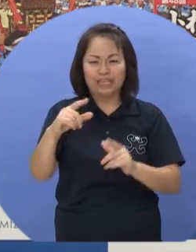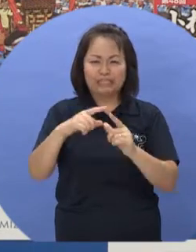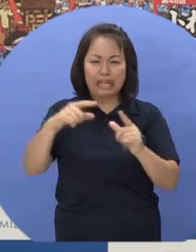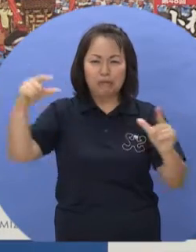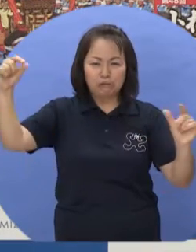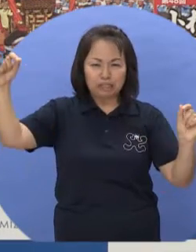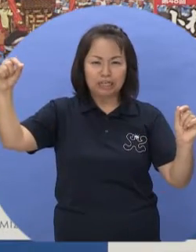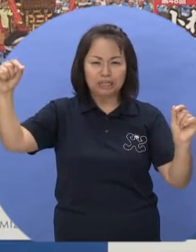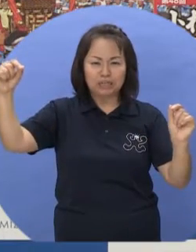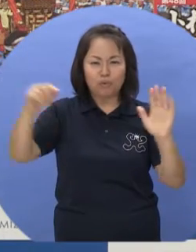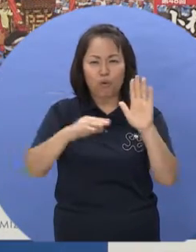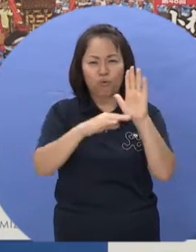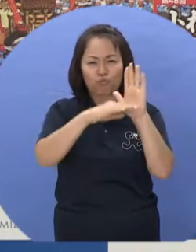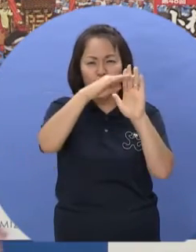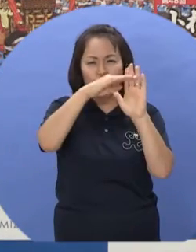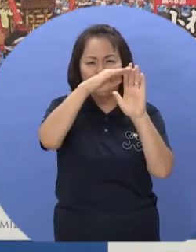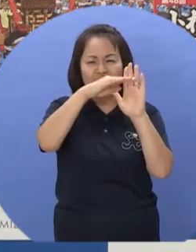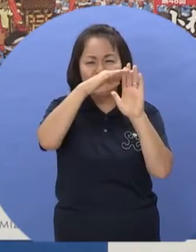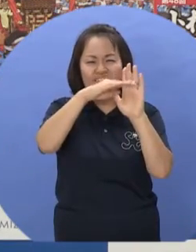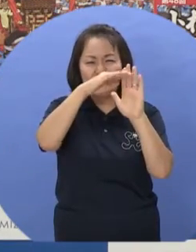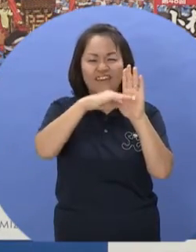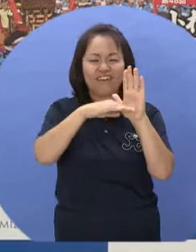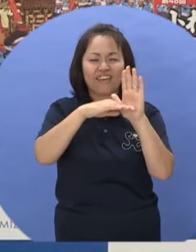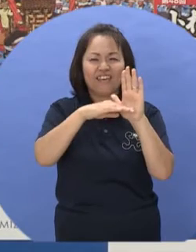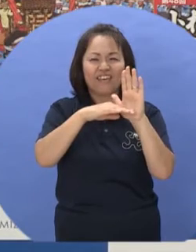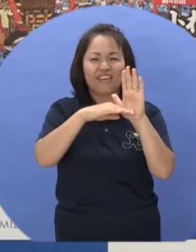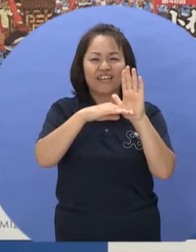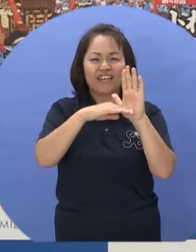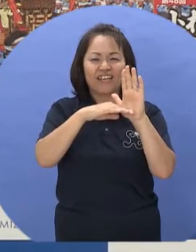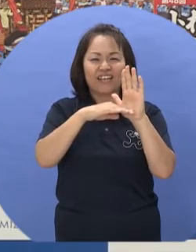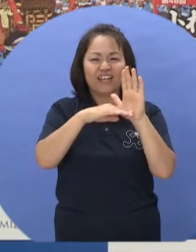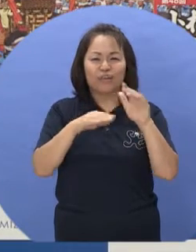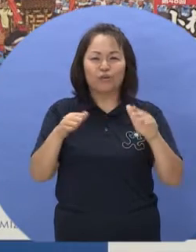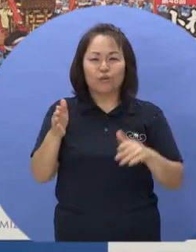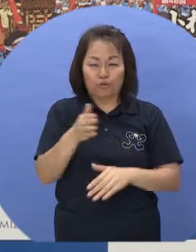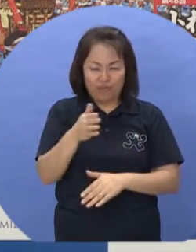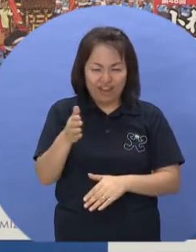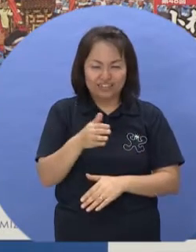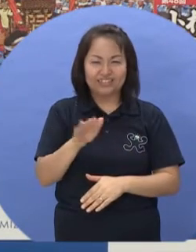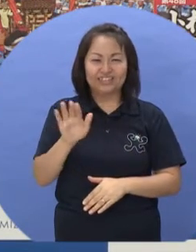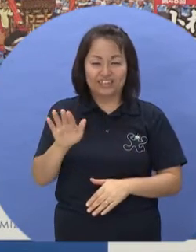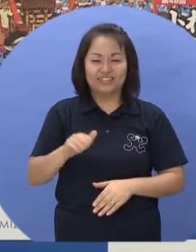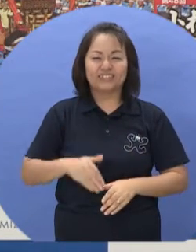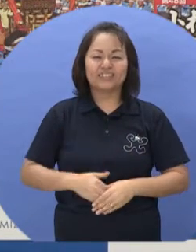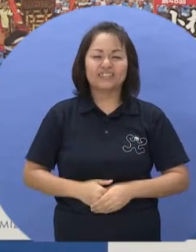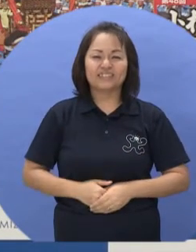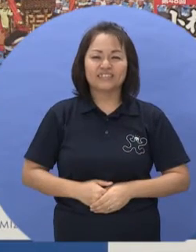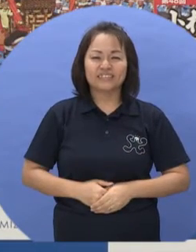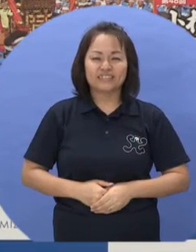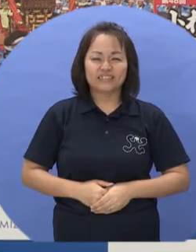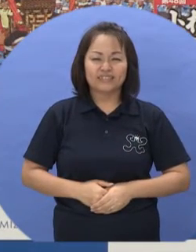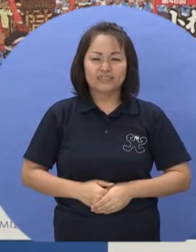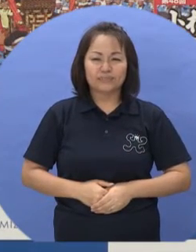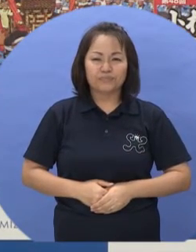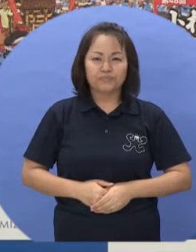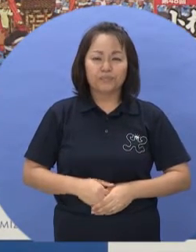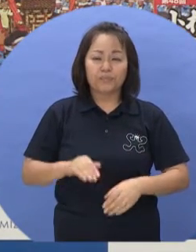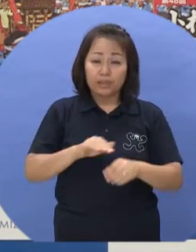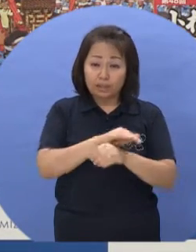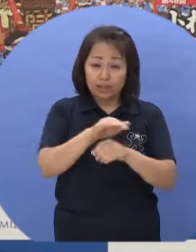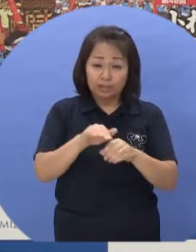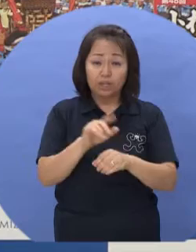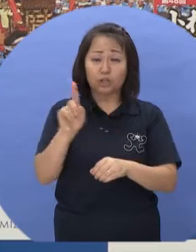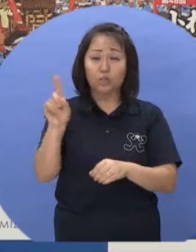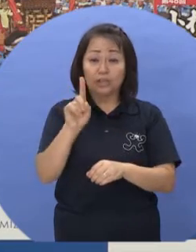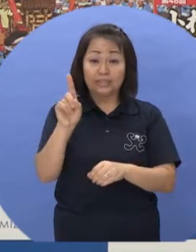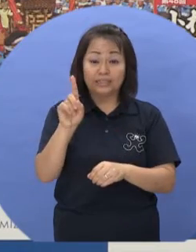下といいますか、高齢化率の高いところから比べて10位というような、そういったお話もあったわけでありますけれども、やはり大事なのは、こうい